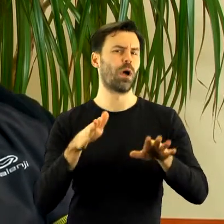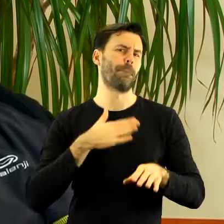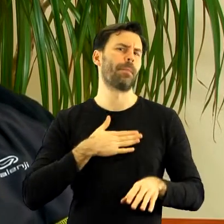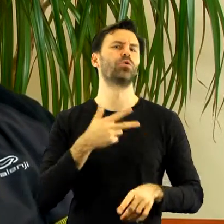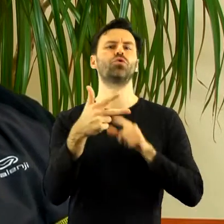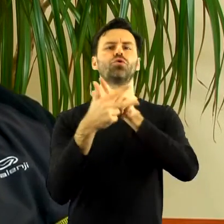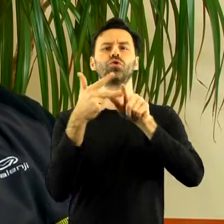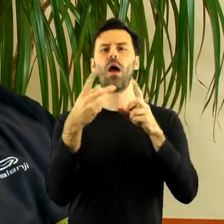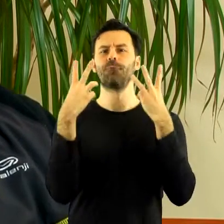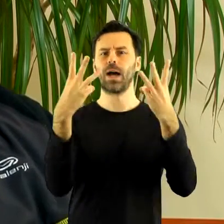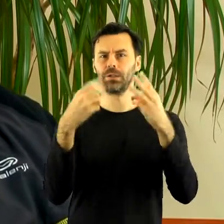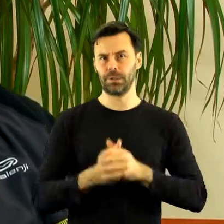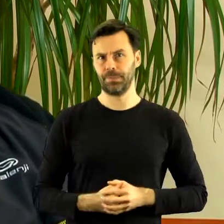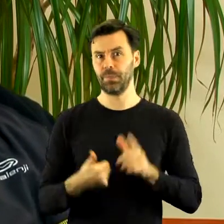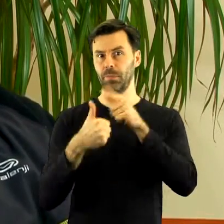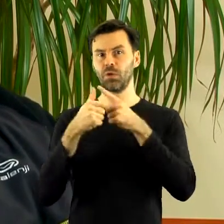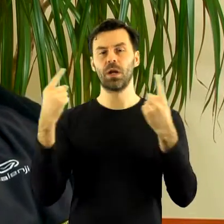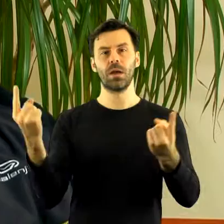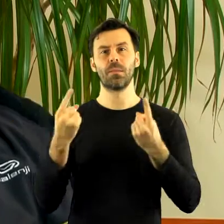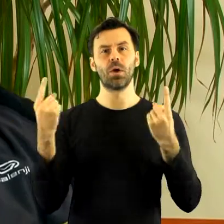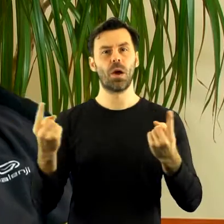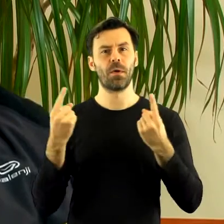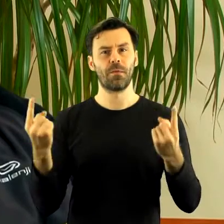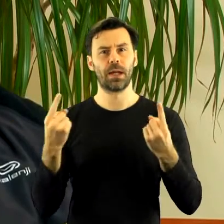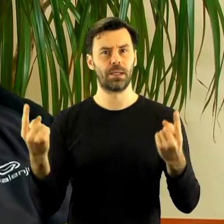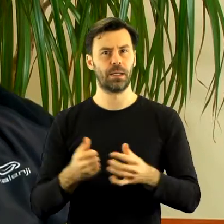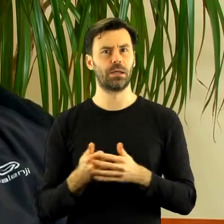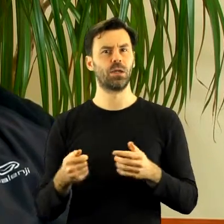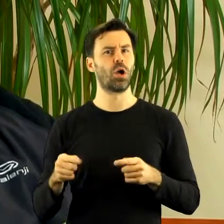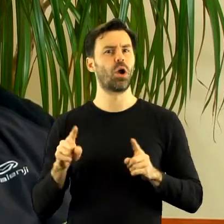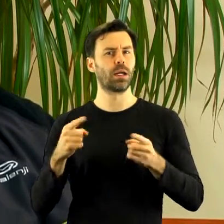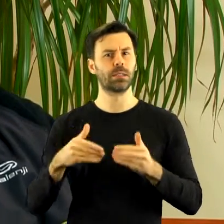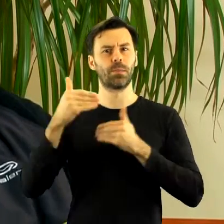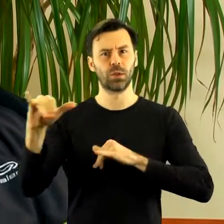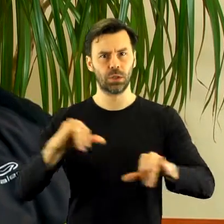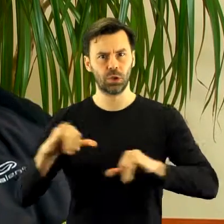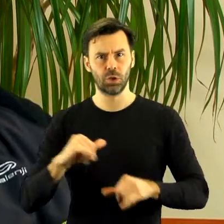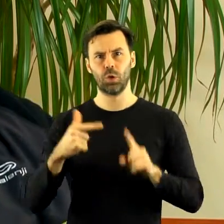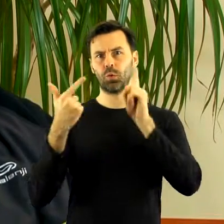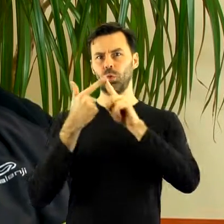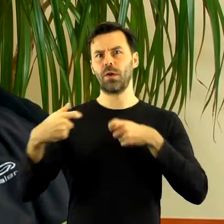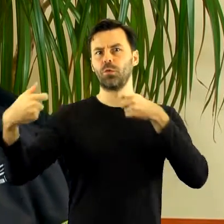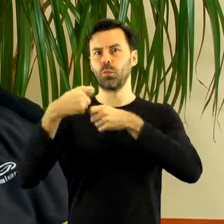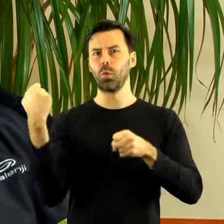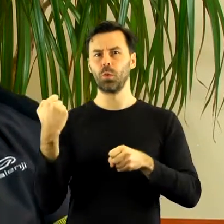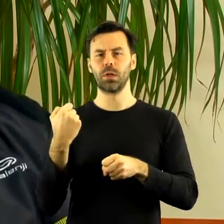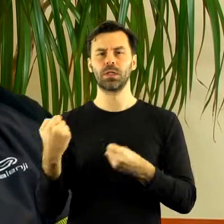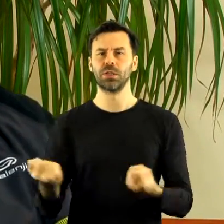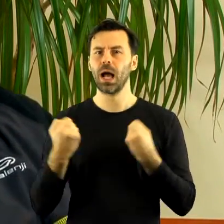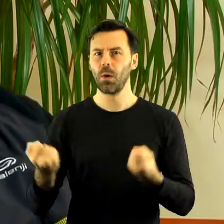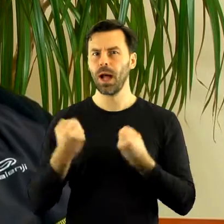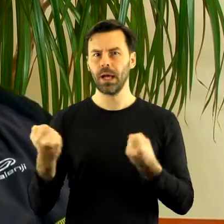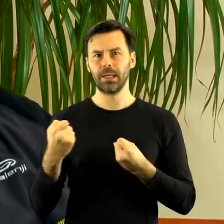dużo. Natomiast promowanie organizacji pozarządowych, współdziałania z samorządem